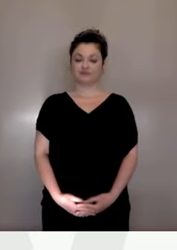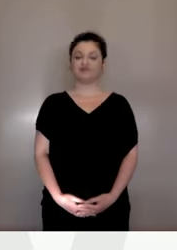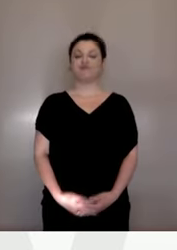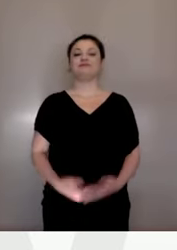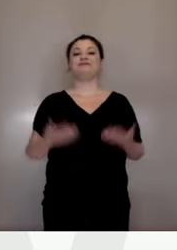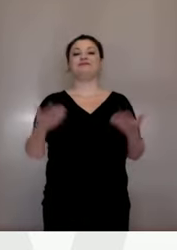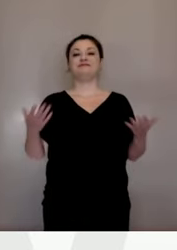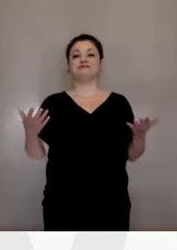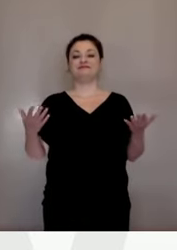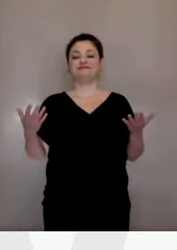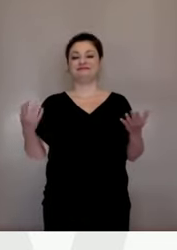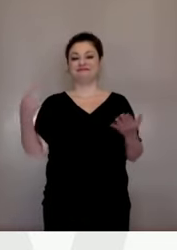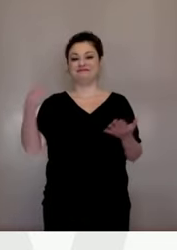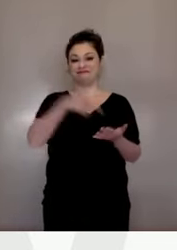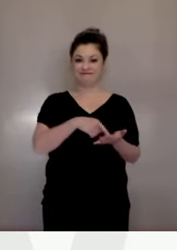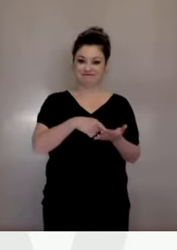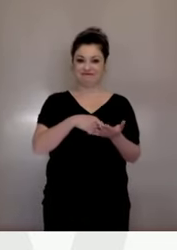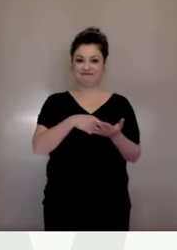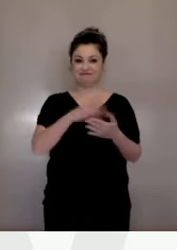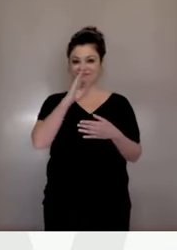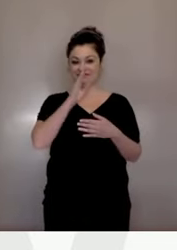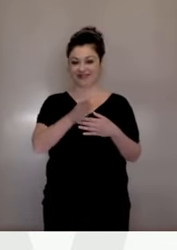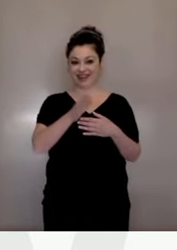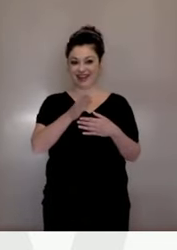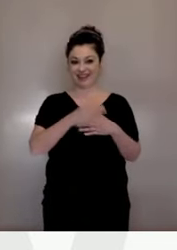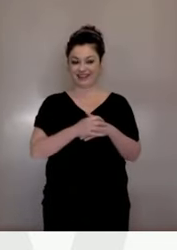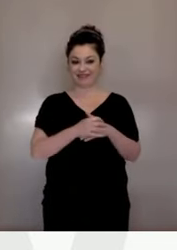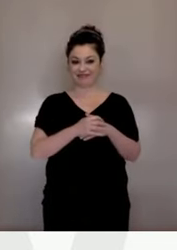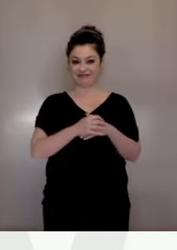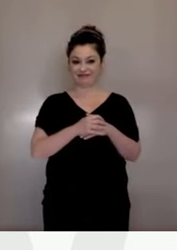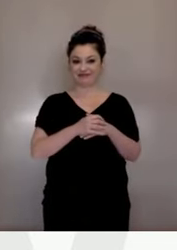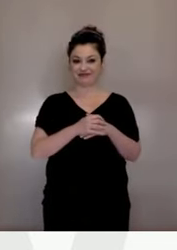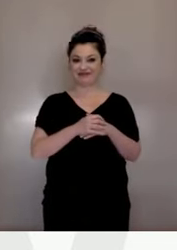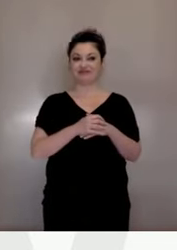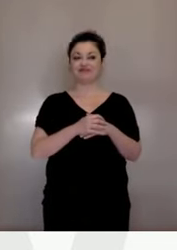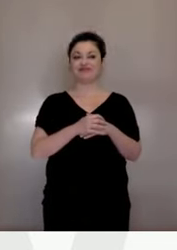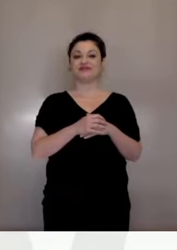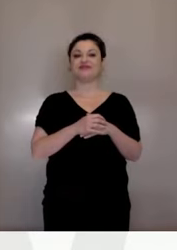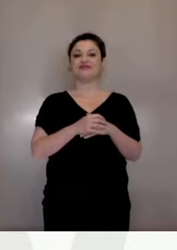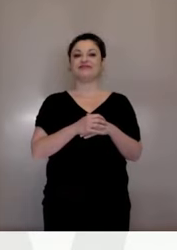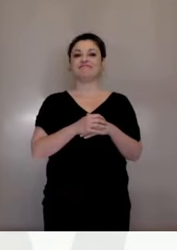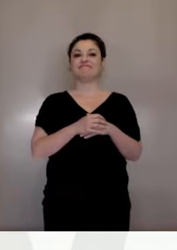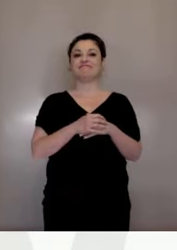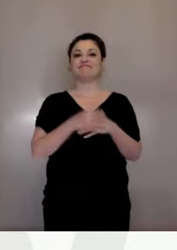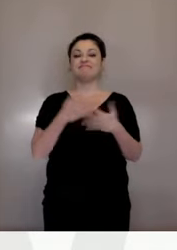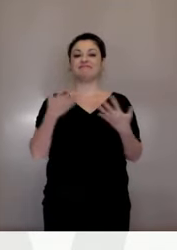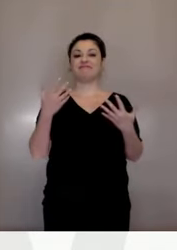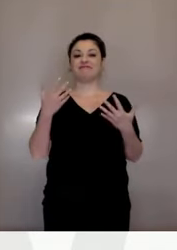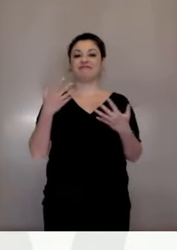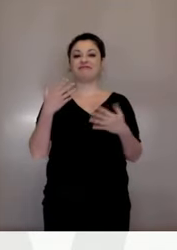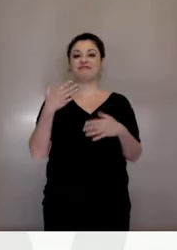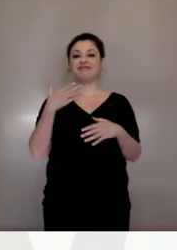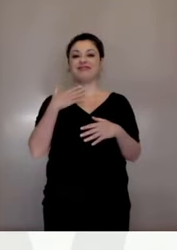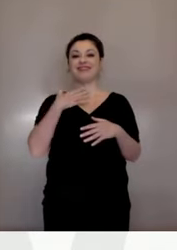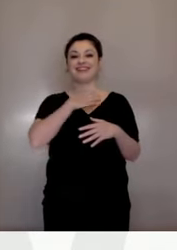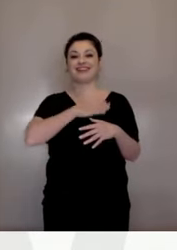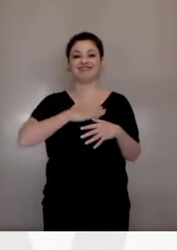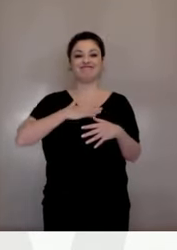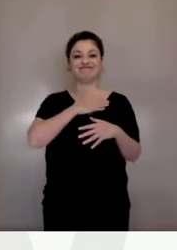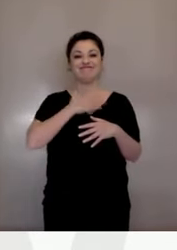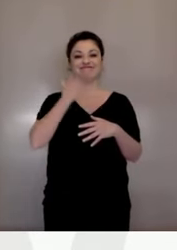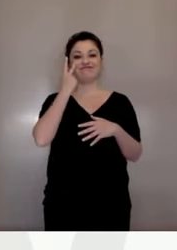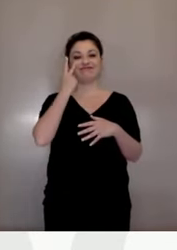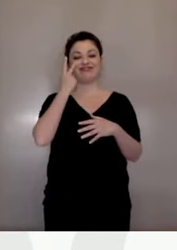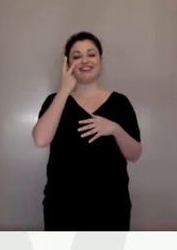Eccoci tornati in onda. Ci farebbe piacere mostrare tutte le persone che, come